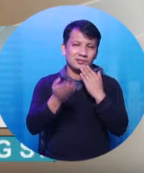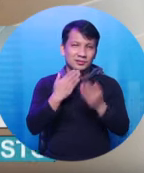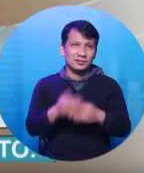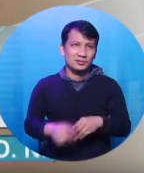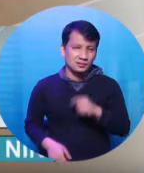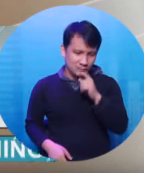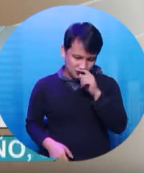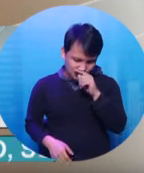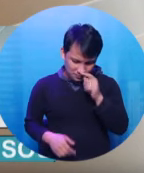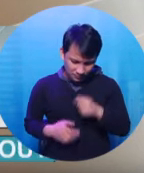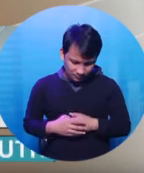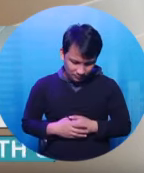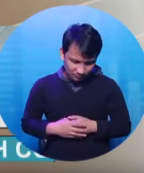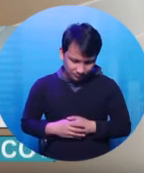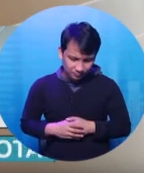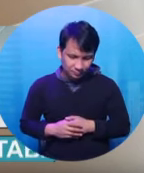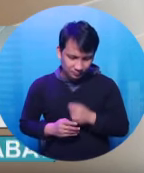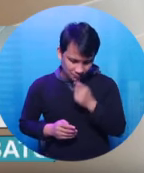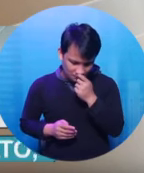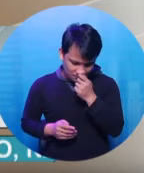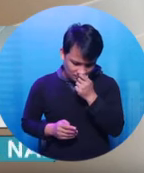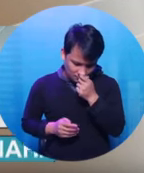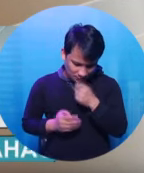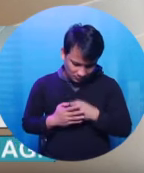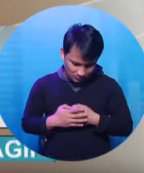Okay. Sa magdadala po ako dyan ng